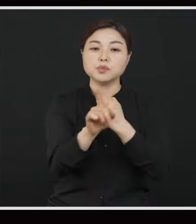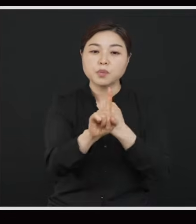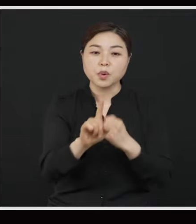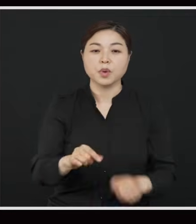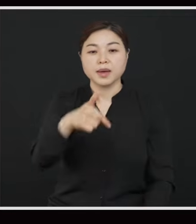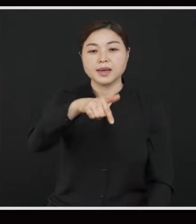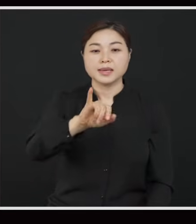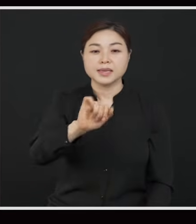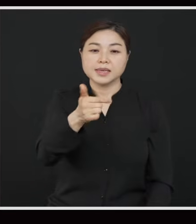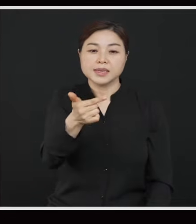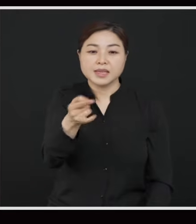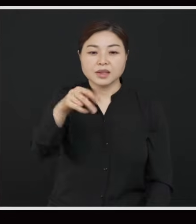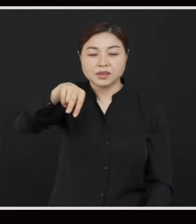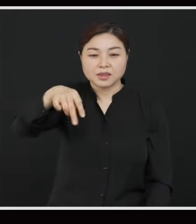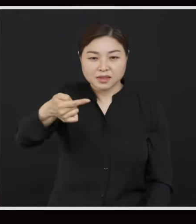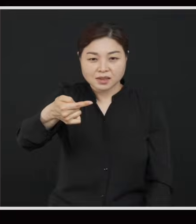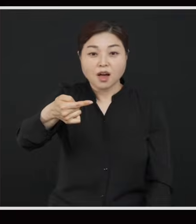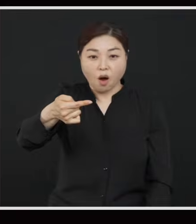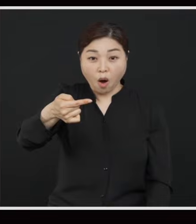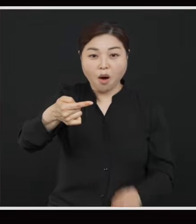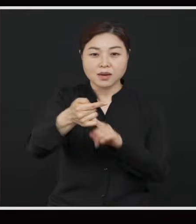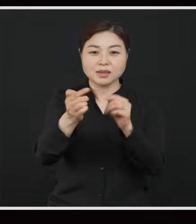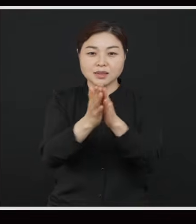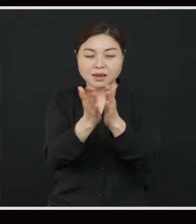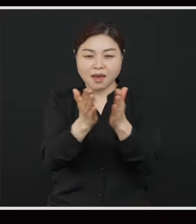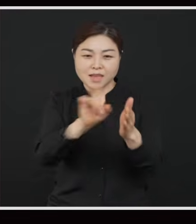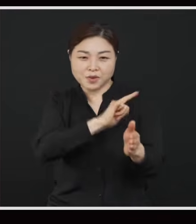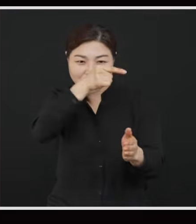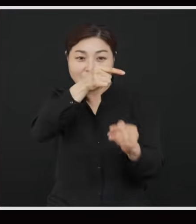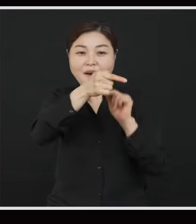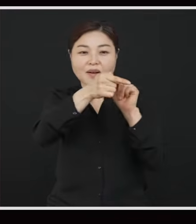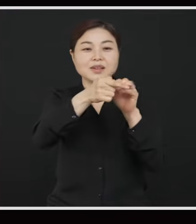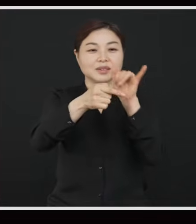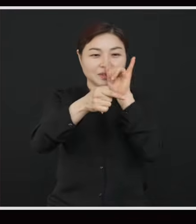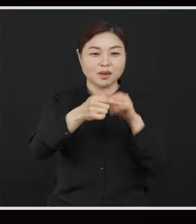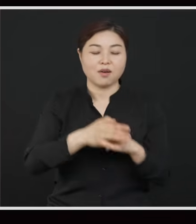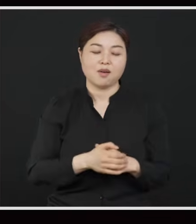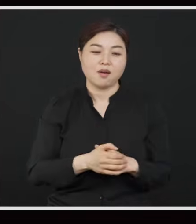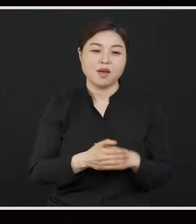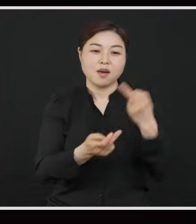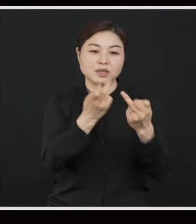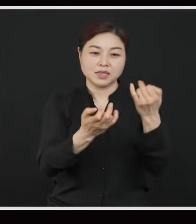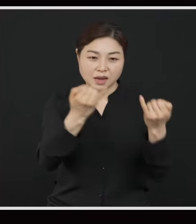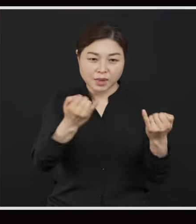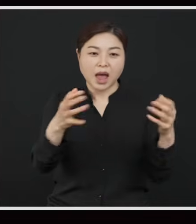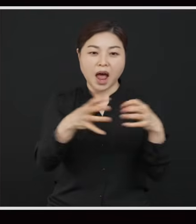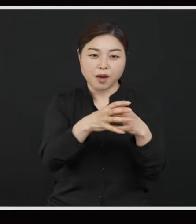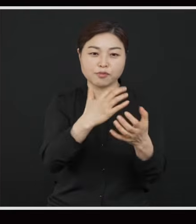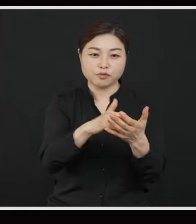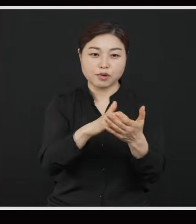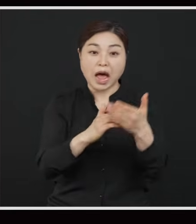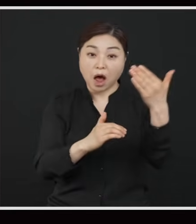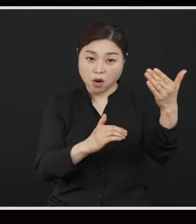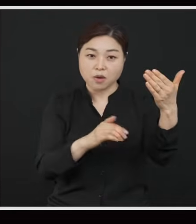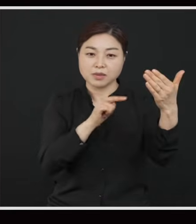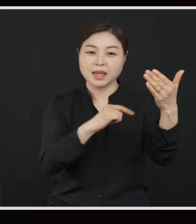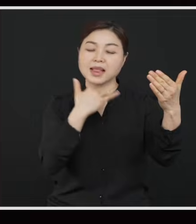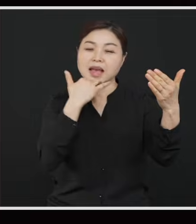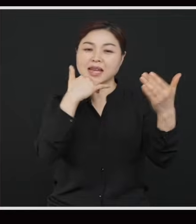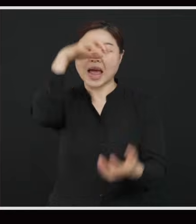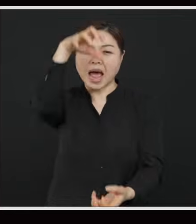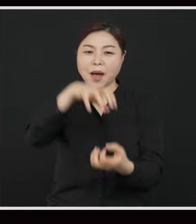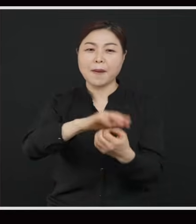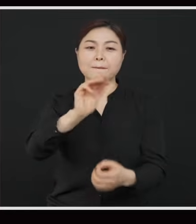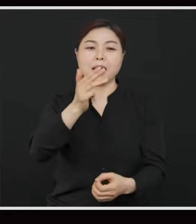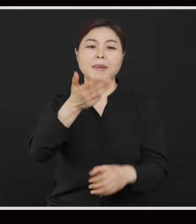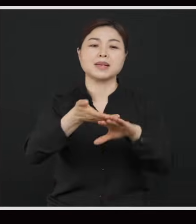해에 기네스북 기록을 깨는 일이 일어났습니다. 거기에 9남매가 같이 사는데 합산 나이가 800세를 넘었다고